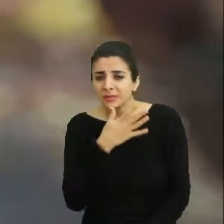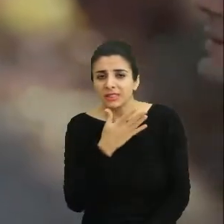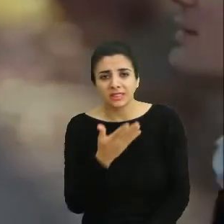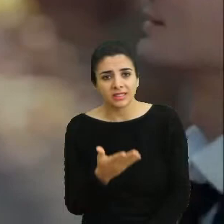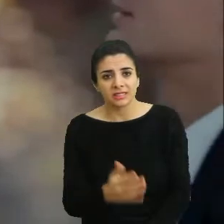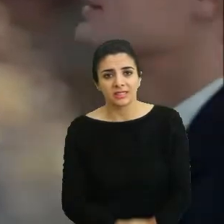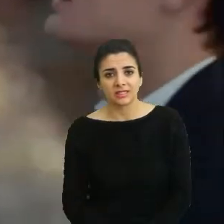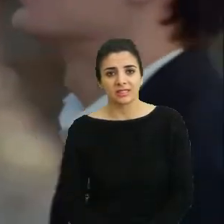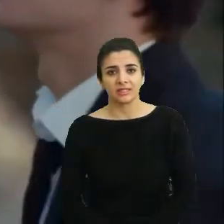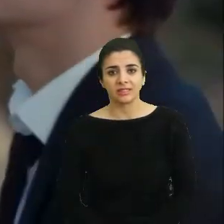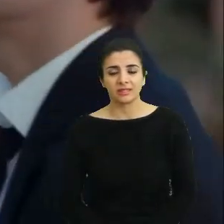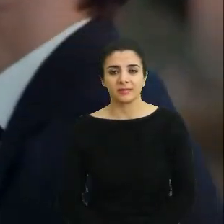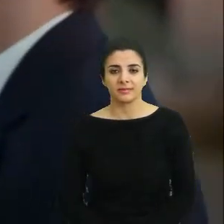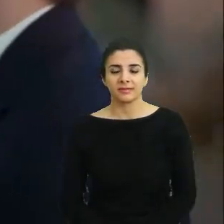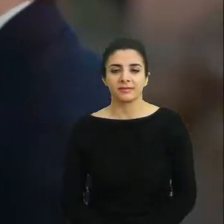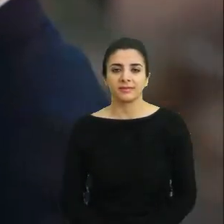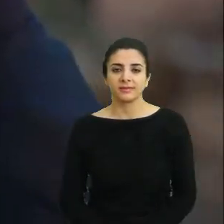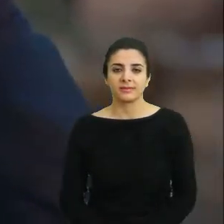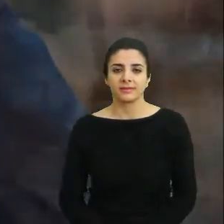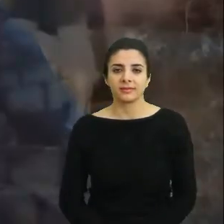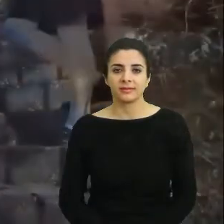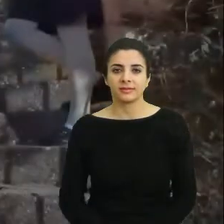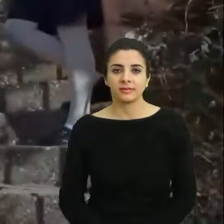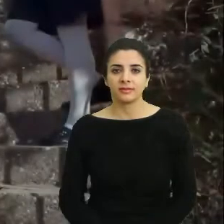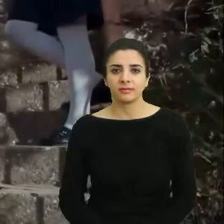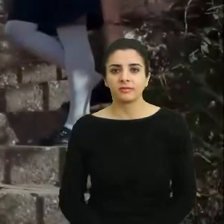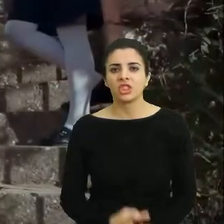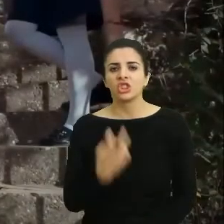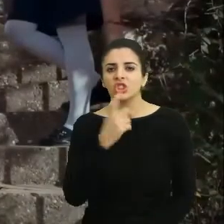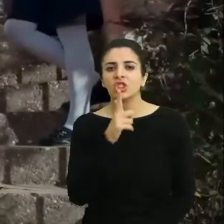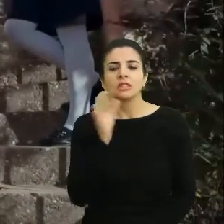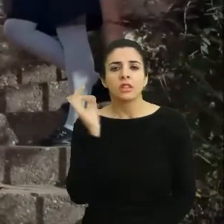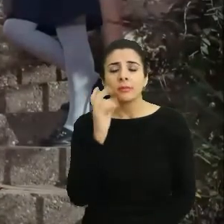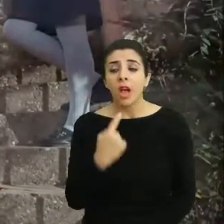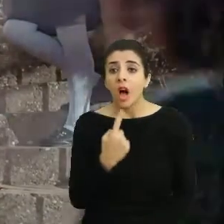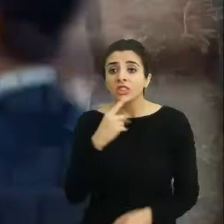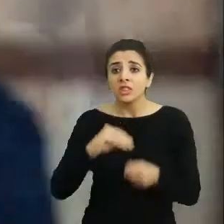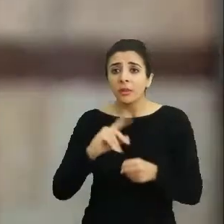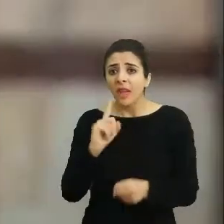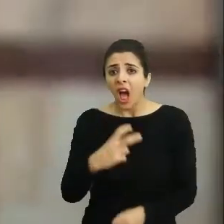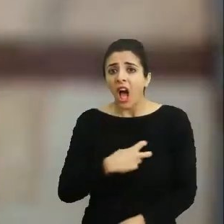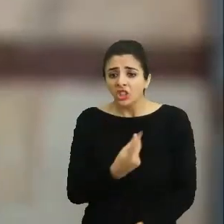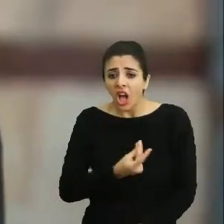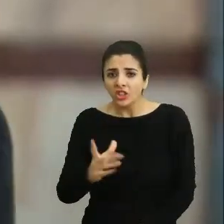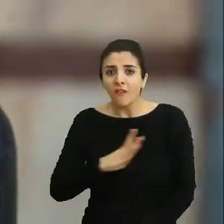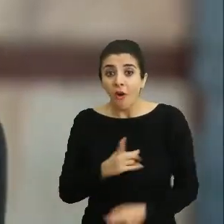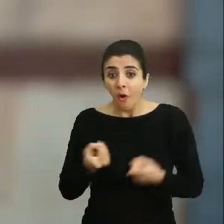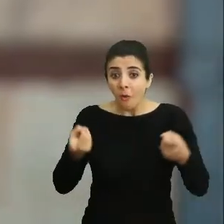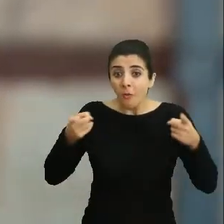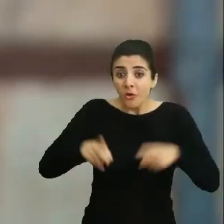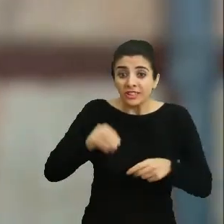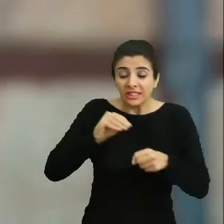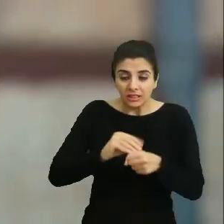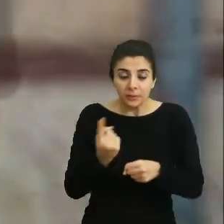Karalise güler şarkıyı kahramana söyledi. Cahit uzaktan izliyor. Ağzımızda bir aşk kaçışı vardır. Buluşmaların saplandık